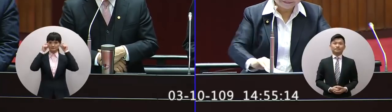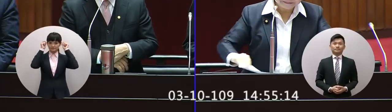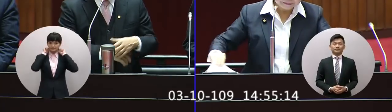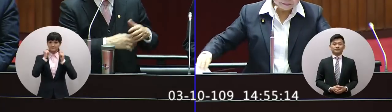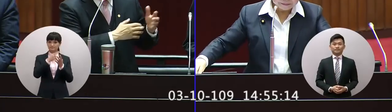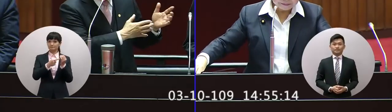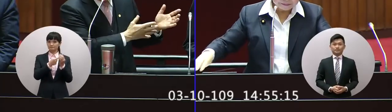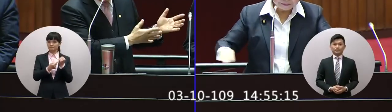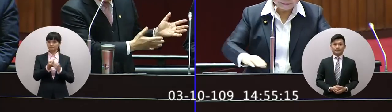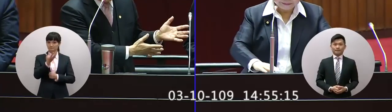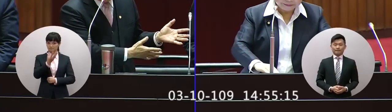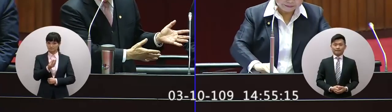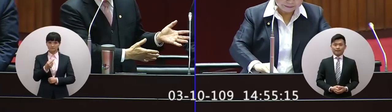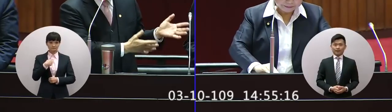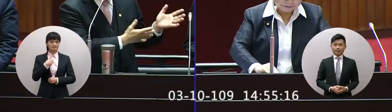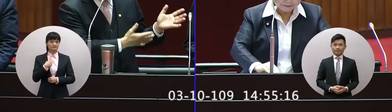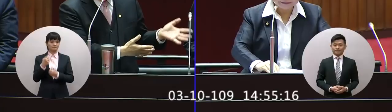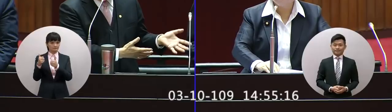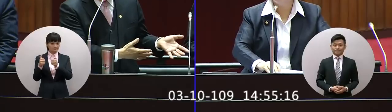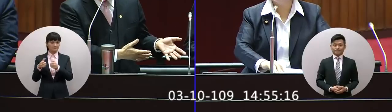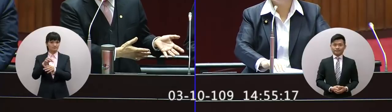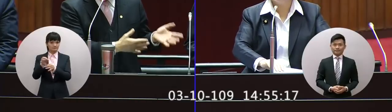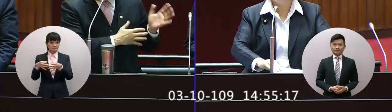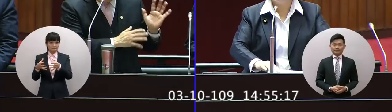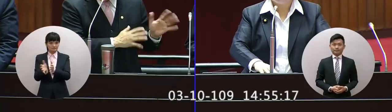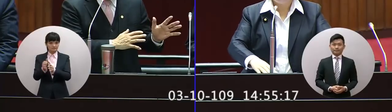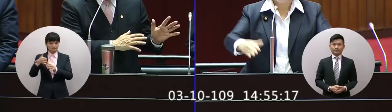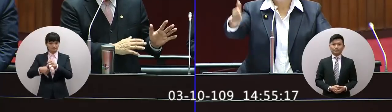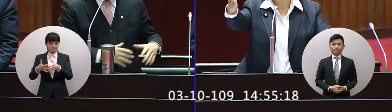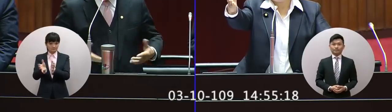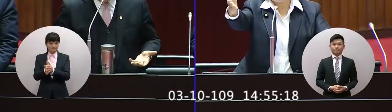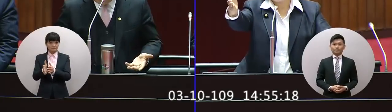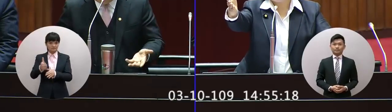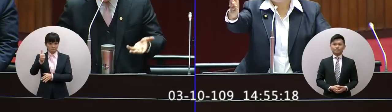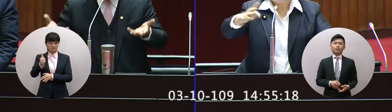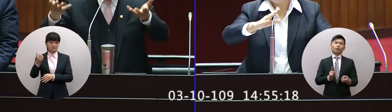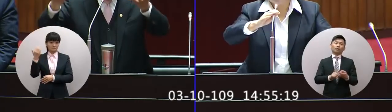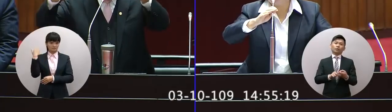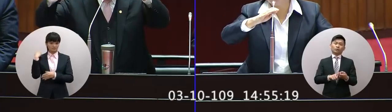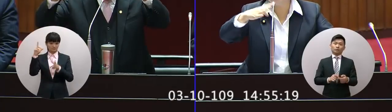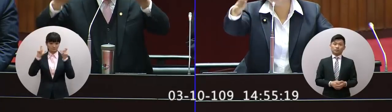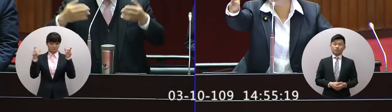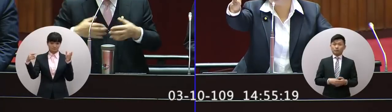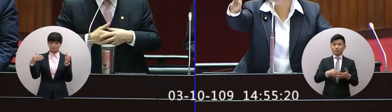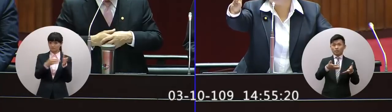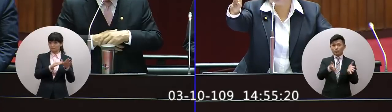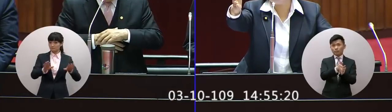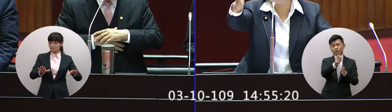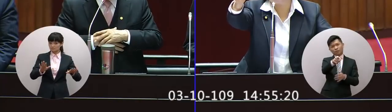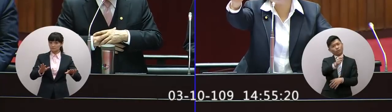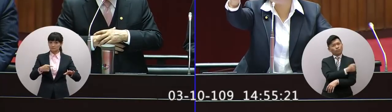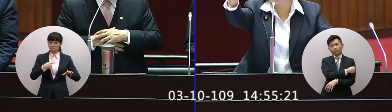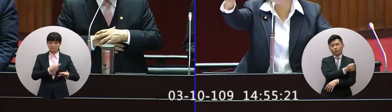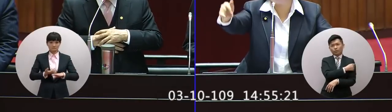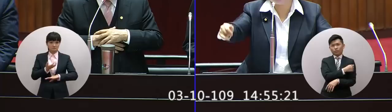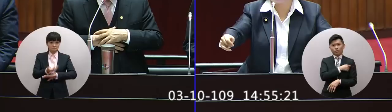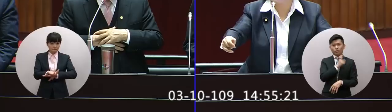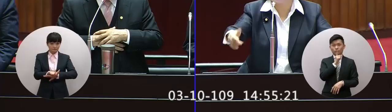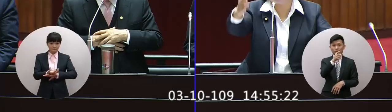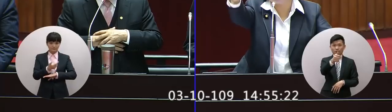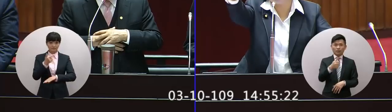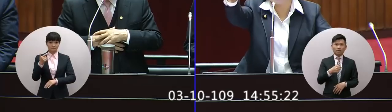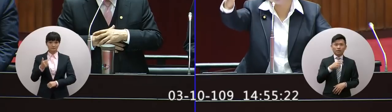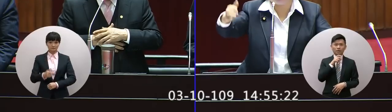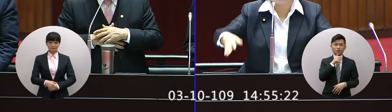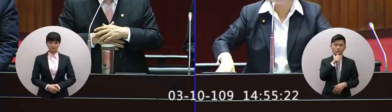数量，我们很感谢经济部，尤其沈部长，从过年到现在， 对啊， 非常增加 部长很辛苦，我还称他不是欧力上